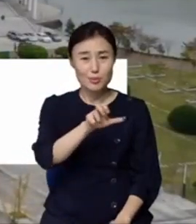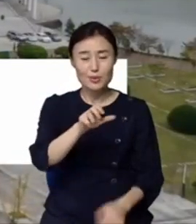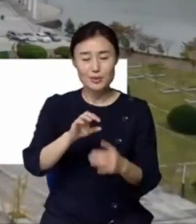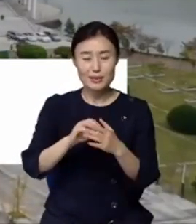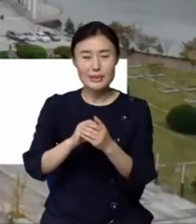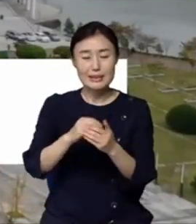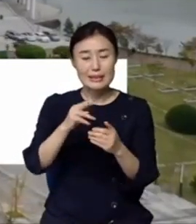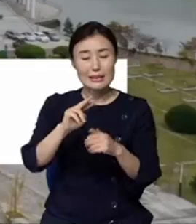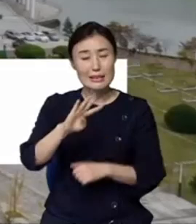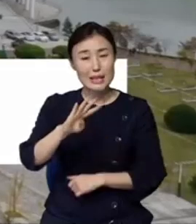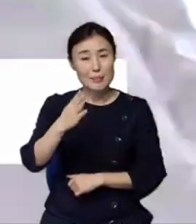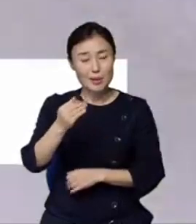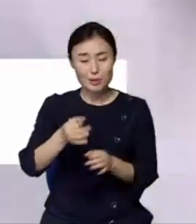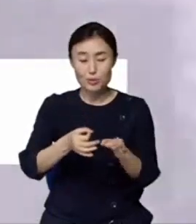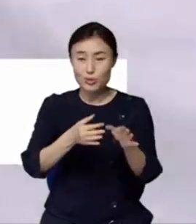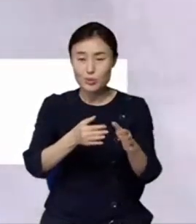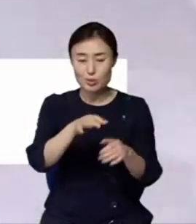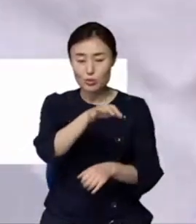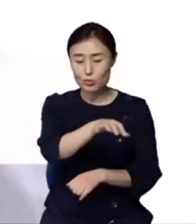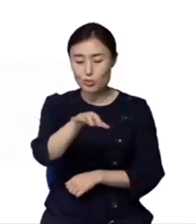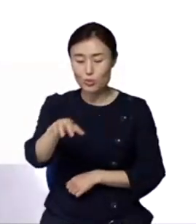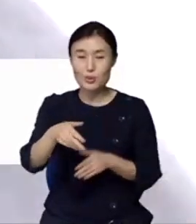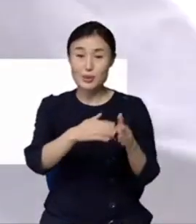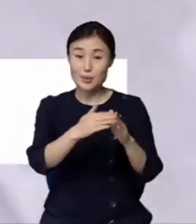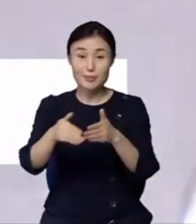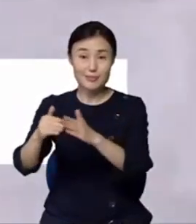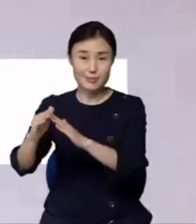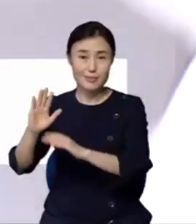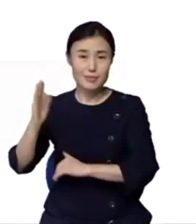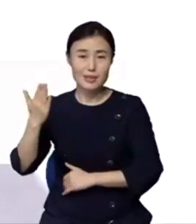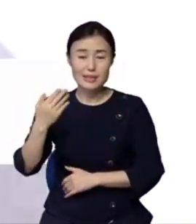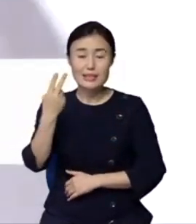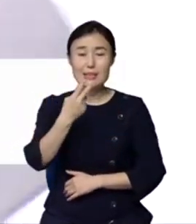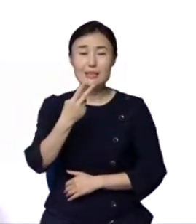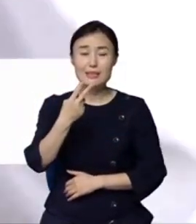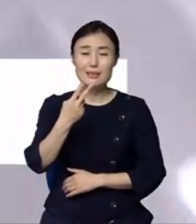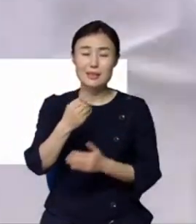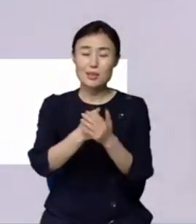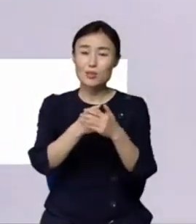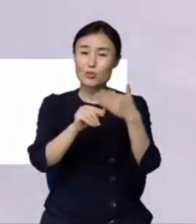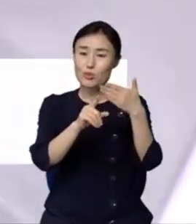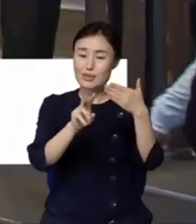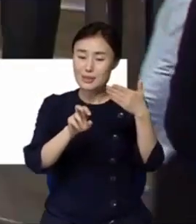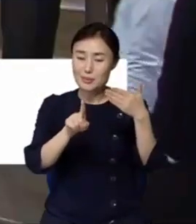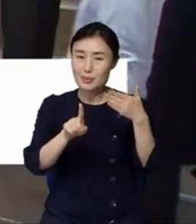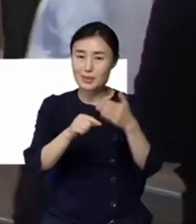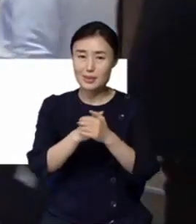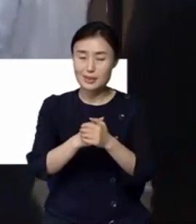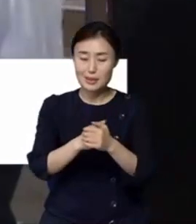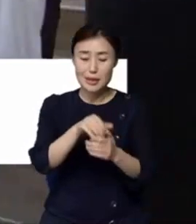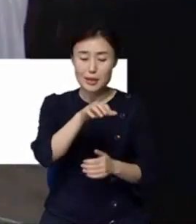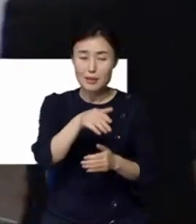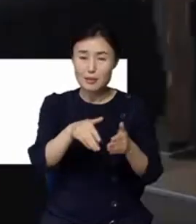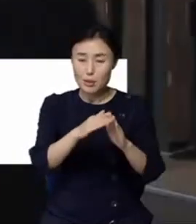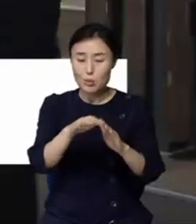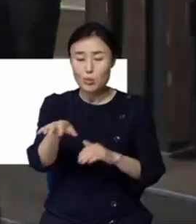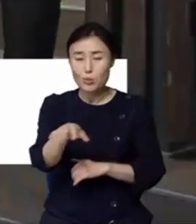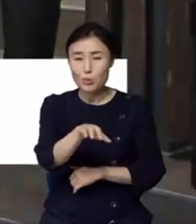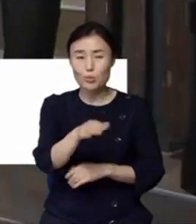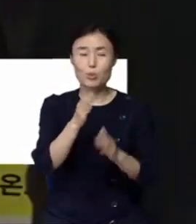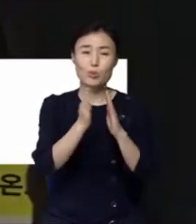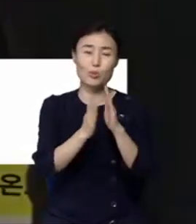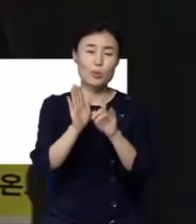2025년까지 400억 원을 투입해 두 곳을 건립하기로 하고 오는 22일까지 시군을 대상으로 건립 대상지를